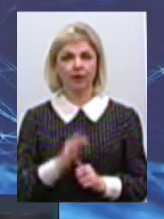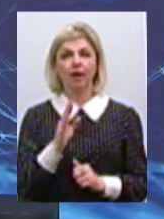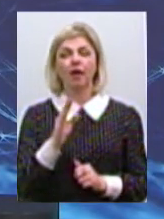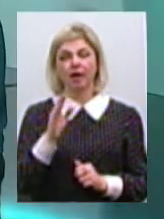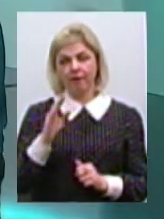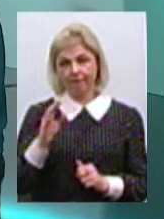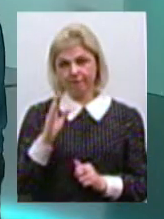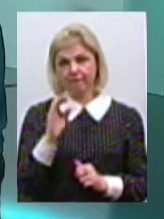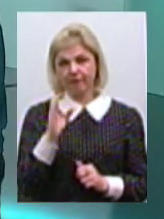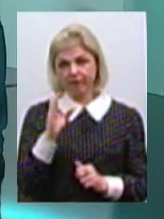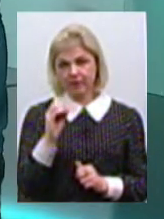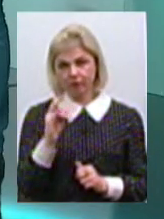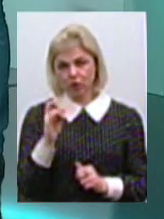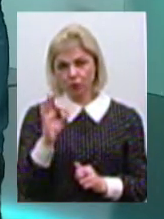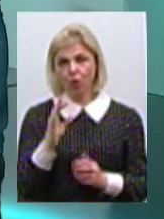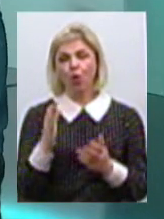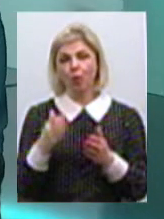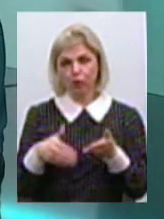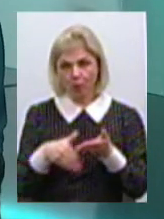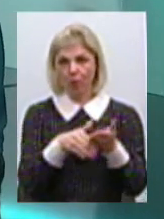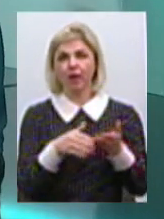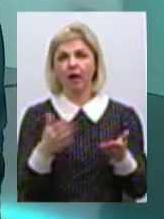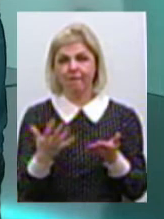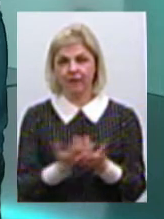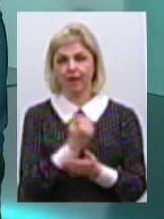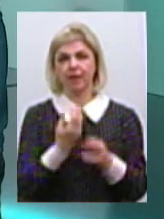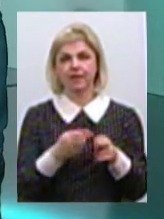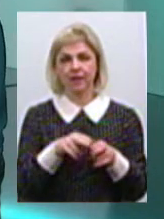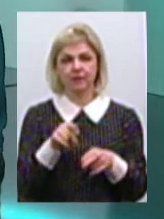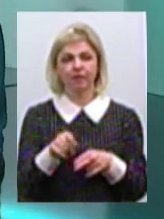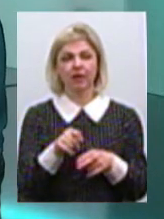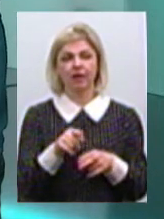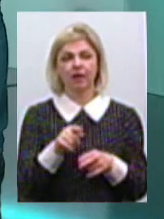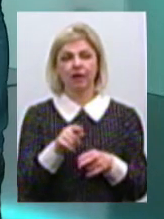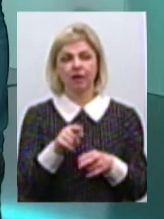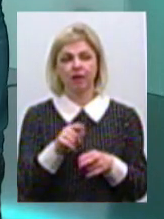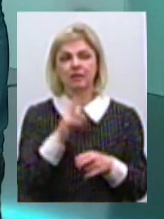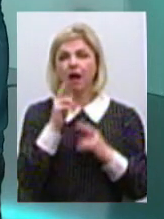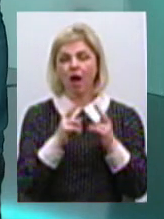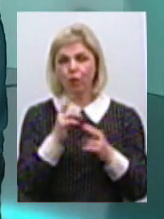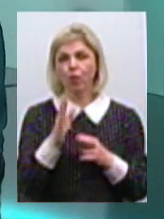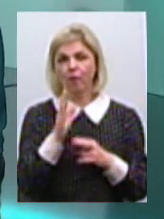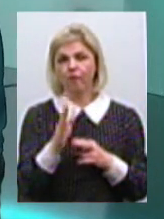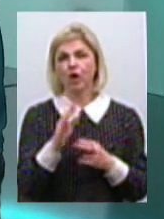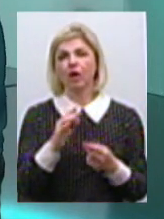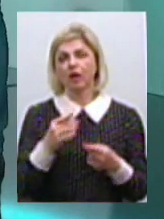допоміг виграти цей скаргу в антимонопольному комітеті.